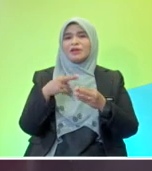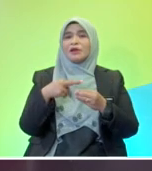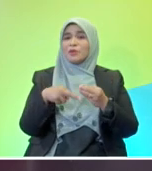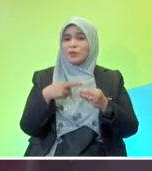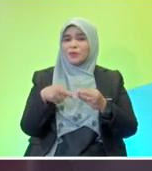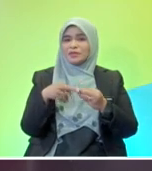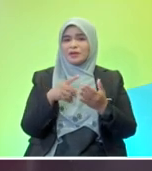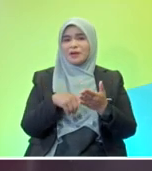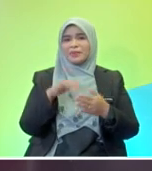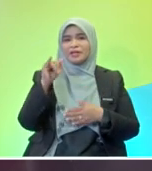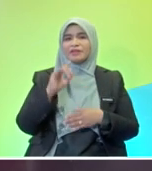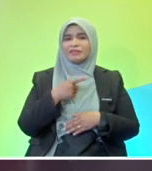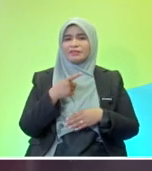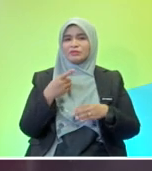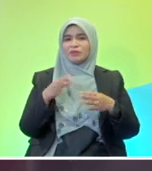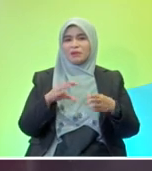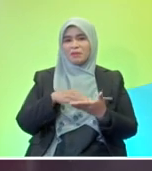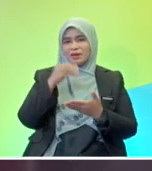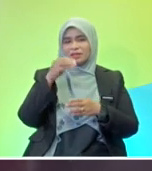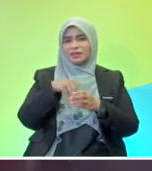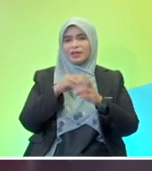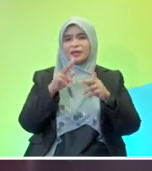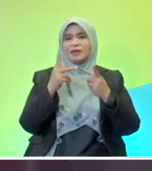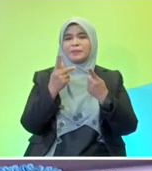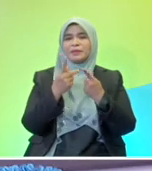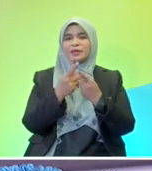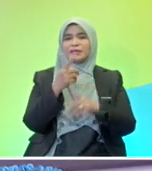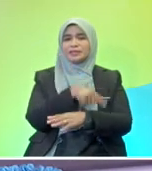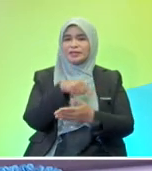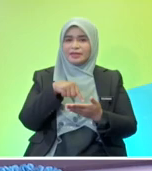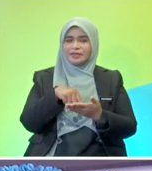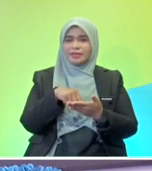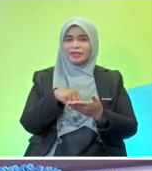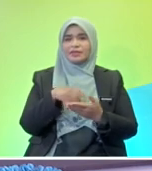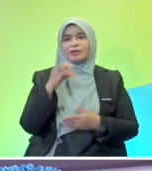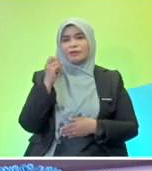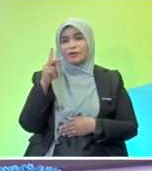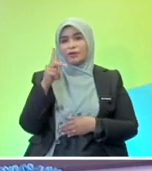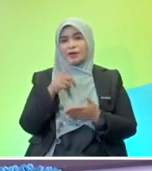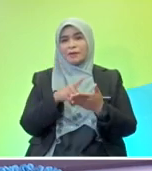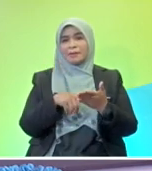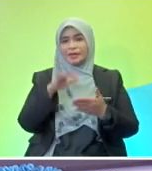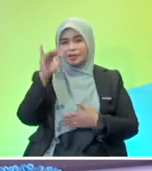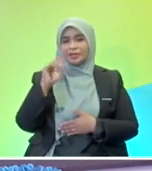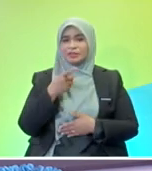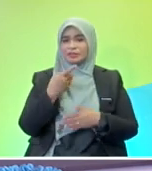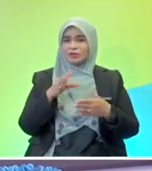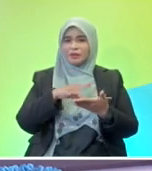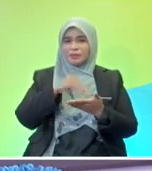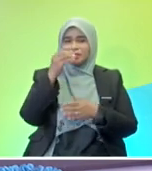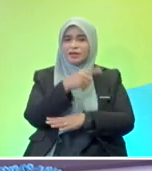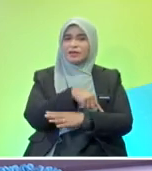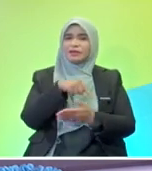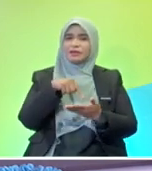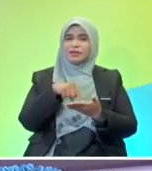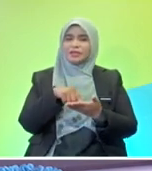dah belajar dalam kelas hari ini? Silakan, cikgu. Okey, Syafika. Dari apa yang kita dah belajar hari ini, kita dah